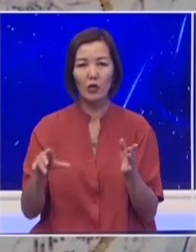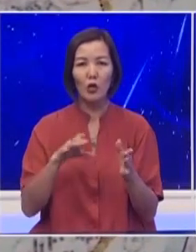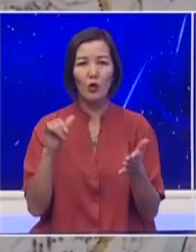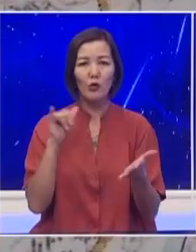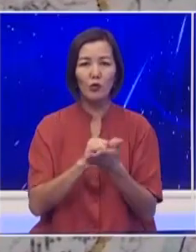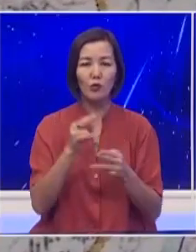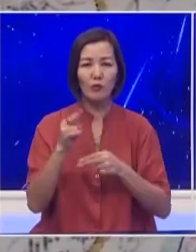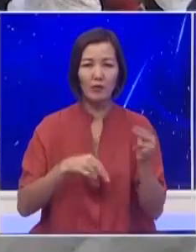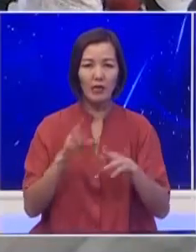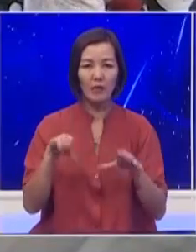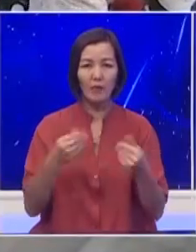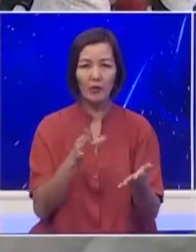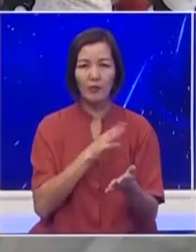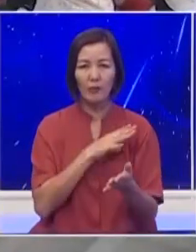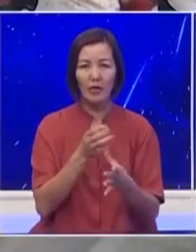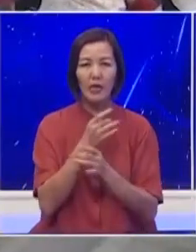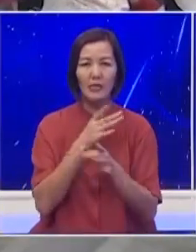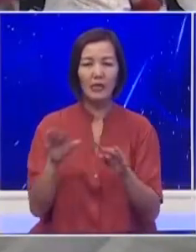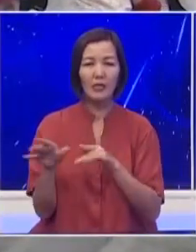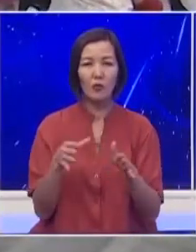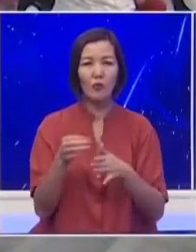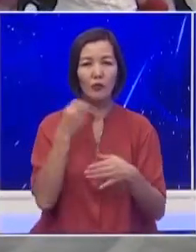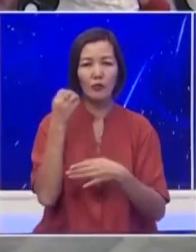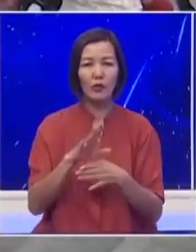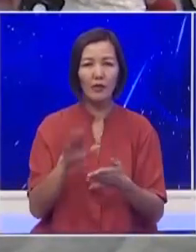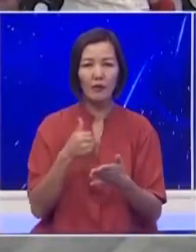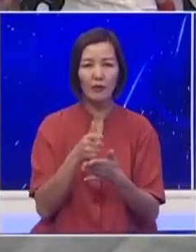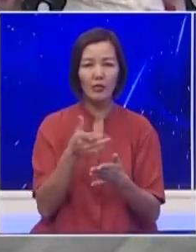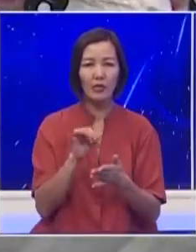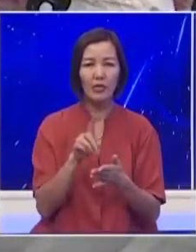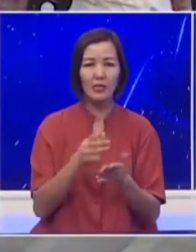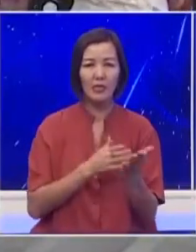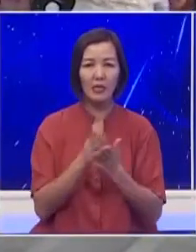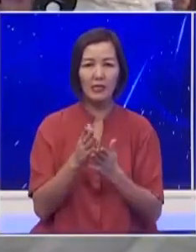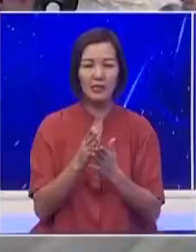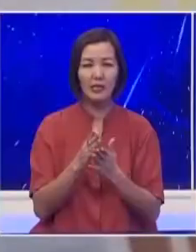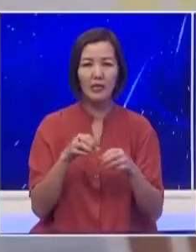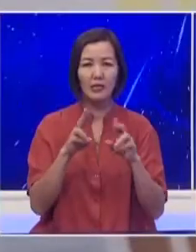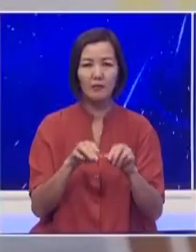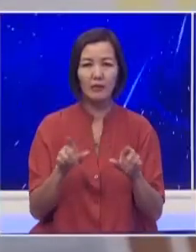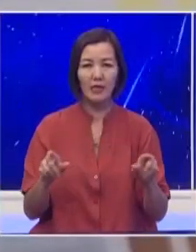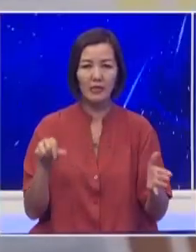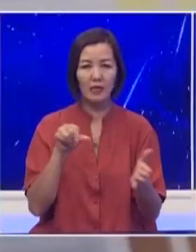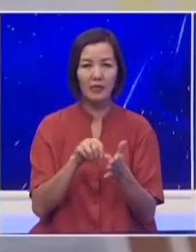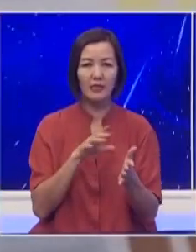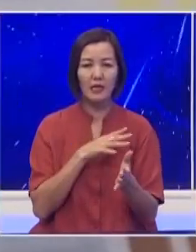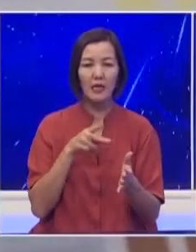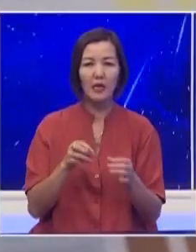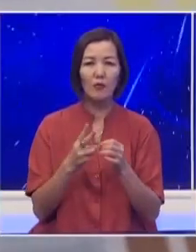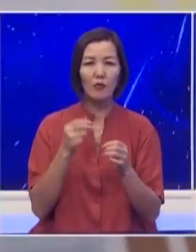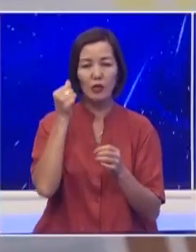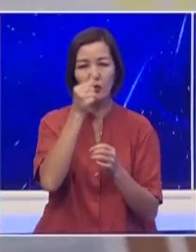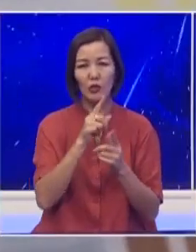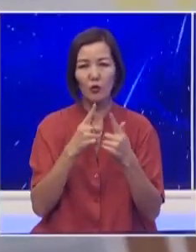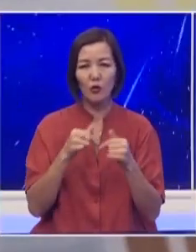салынып, пайдалануға берілді. Салтанатты шараға облыс орталығының басшысы мен газ саласының мамандары да қатысты. 2012 жылы құрылғанмен